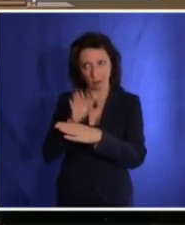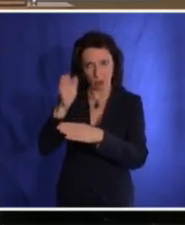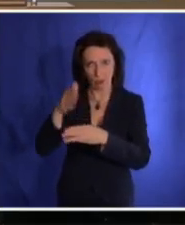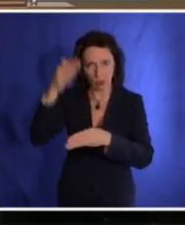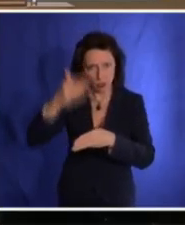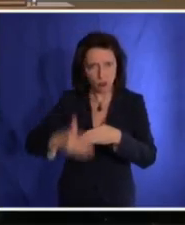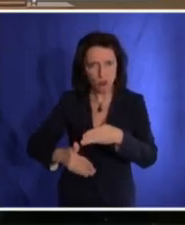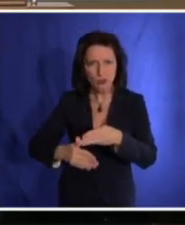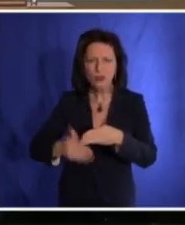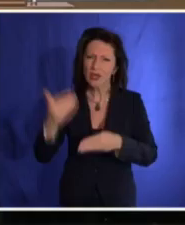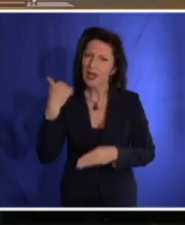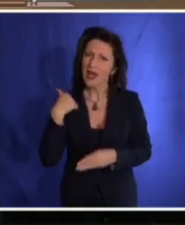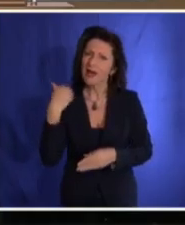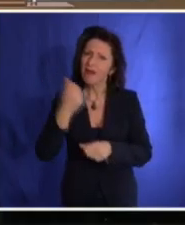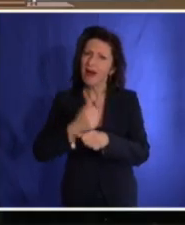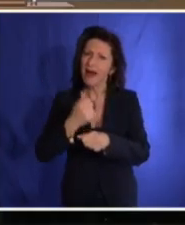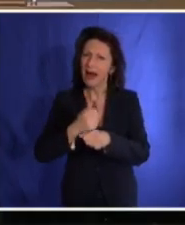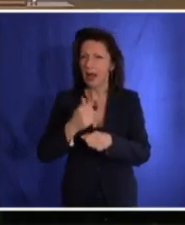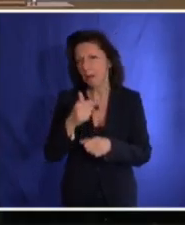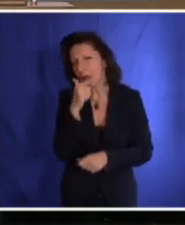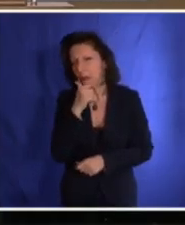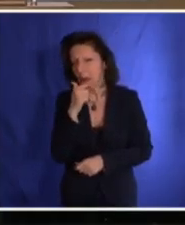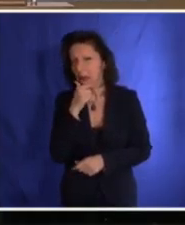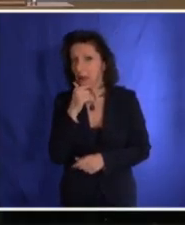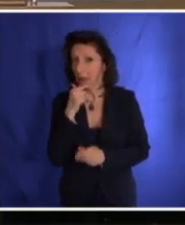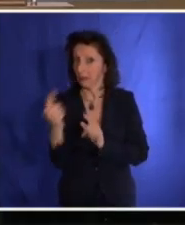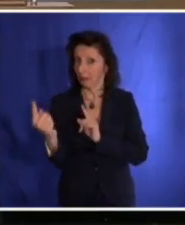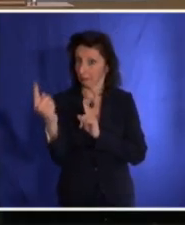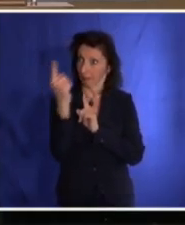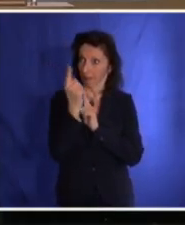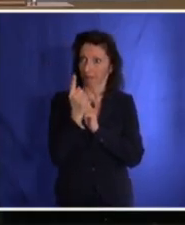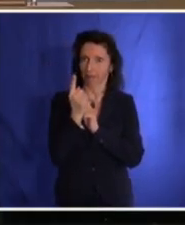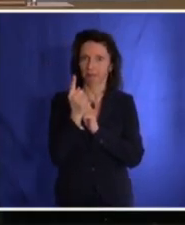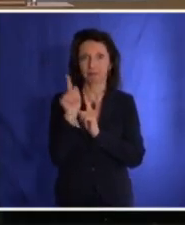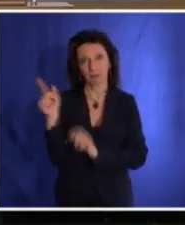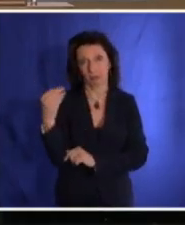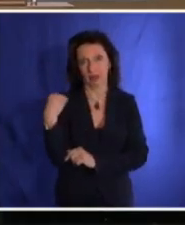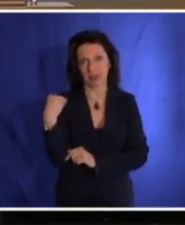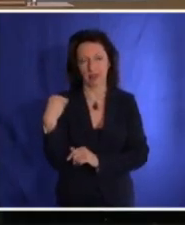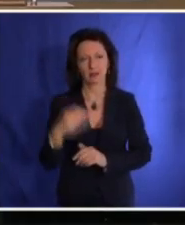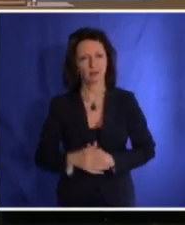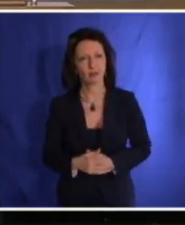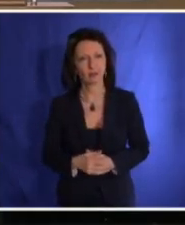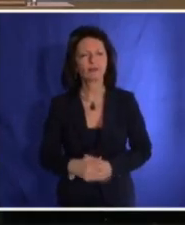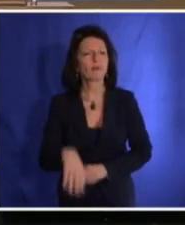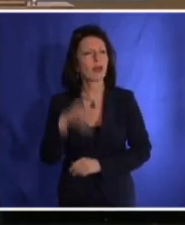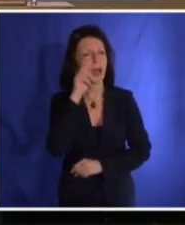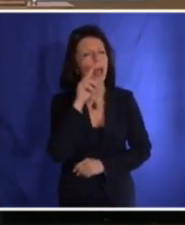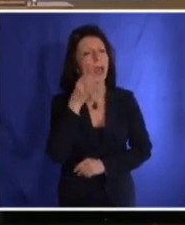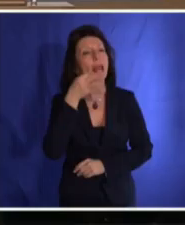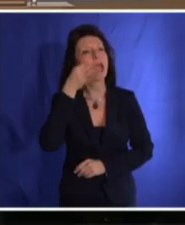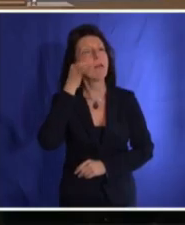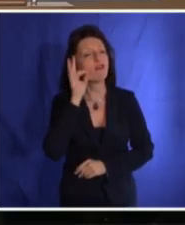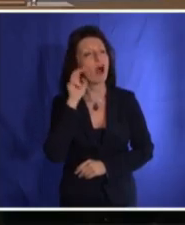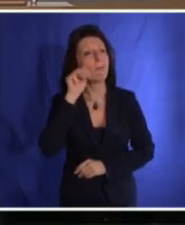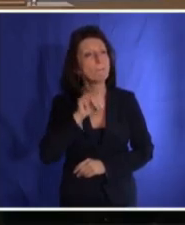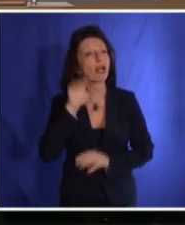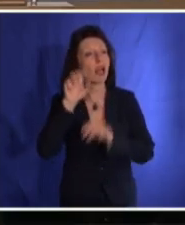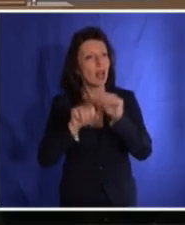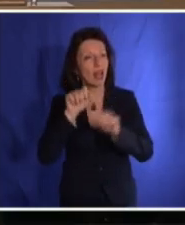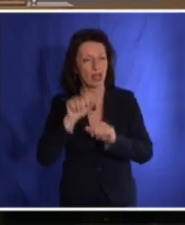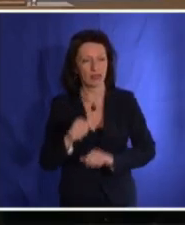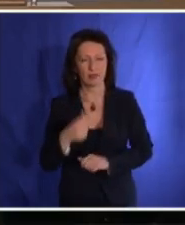älterer Arbeiter auf mich zu und sagte: Liebe Frau Mickl-Leitner, ich habe